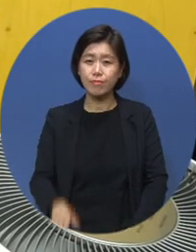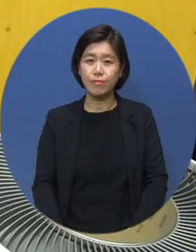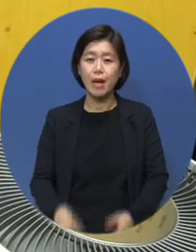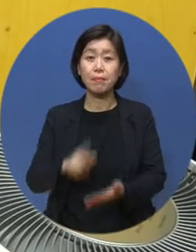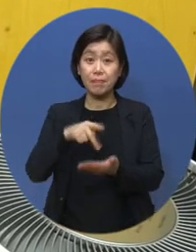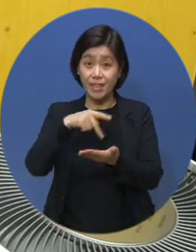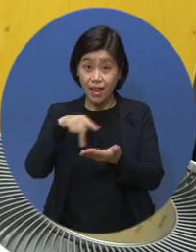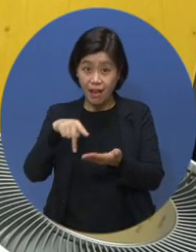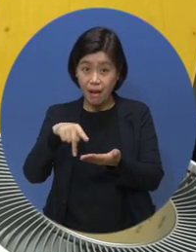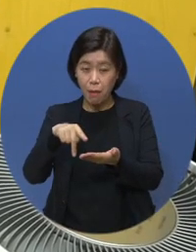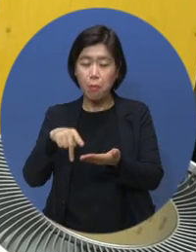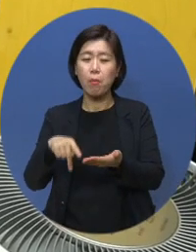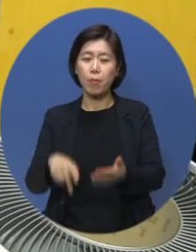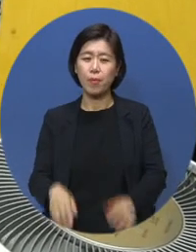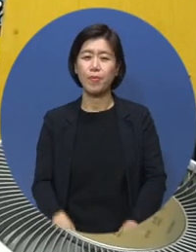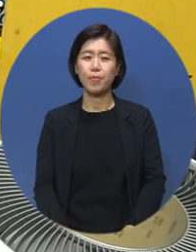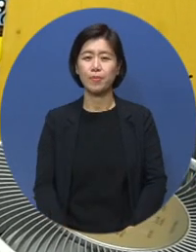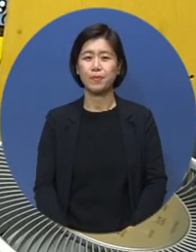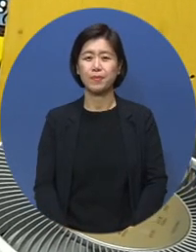피자